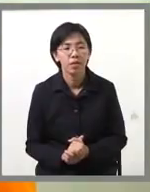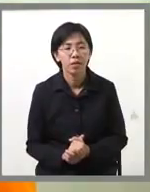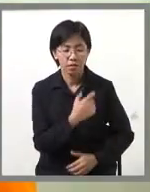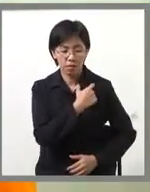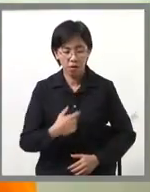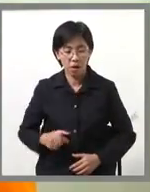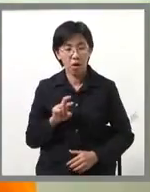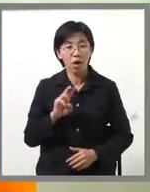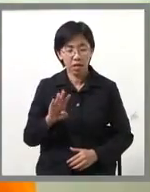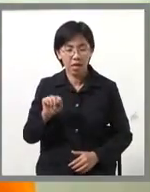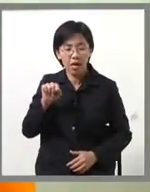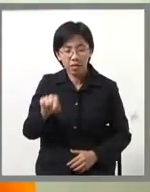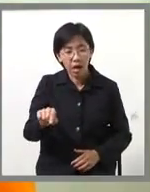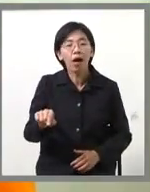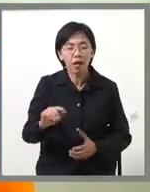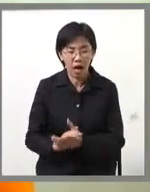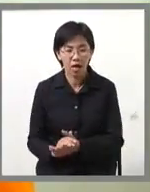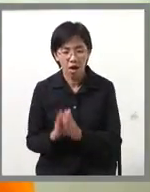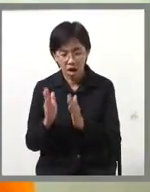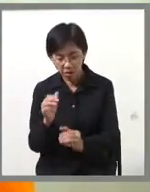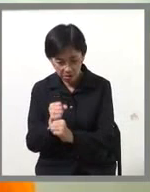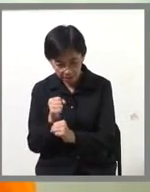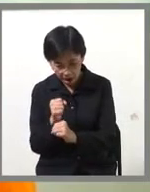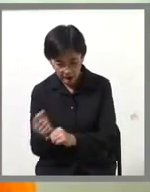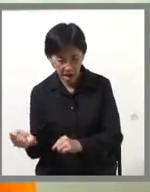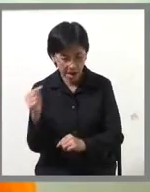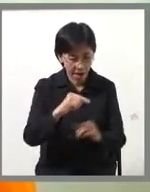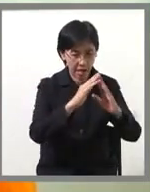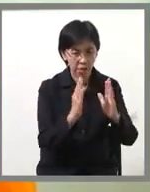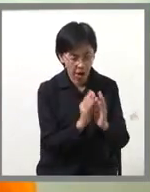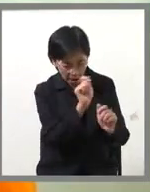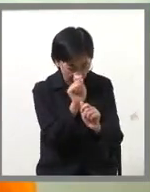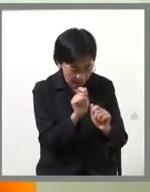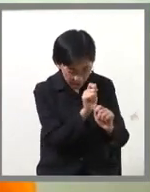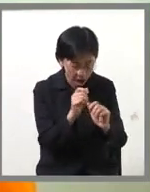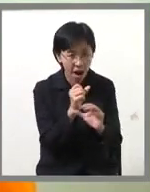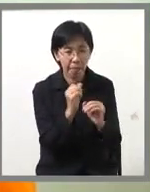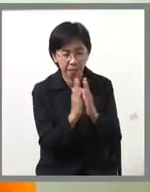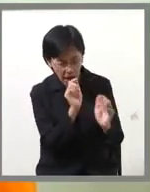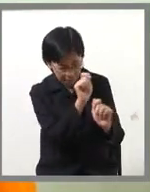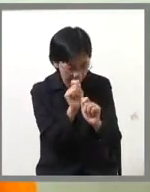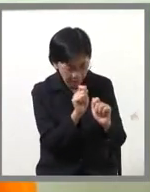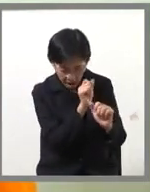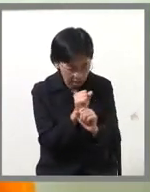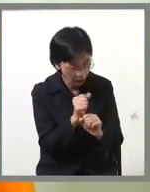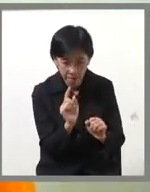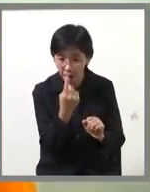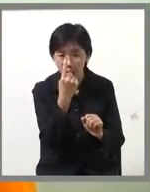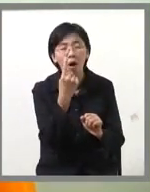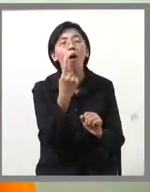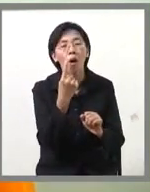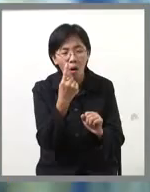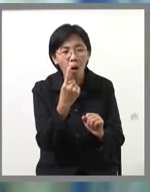ให้เจ้าพญาในกรบดินทร์เนี่ยมาบูรณะฟื้นฟูขึ้นซ่อมองค์พระหลวงพ่อโตวัดป่าเล